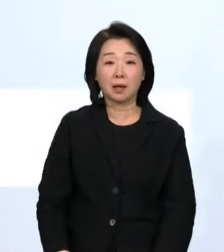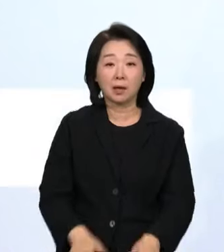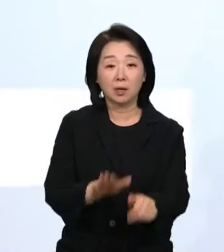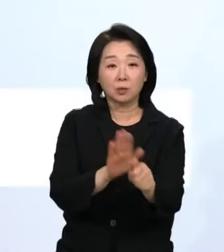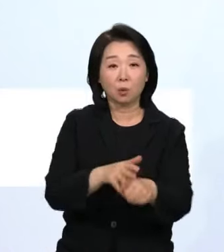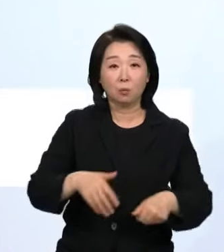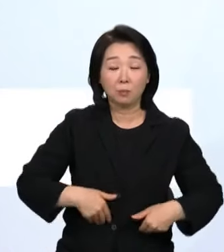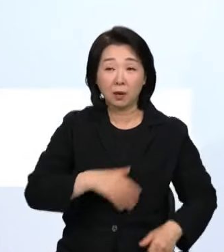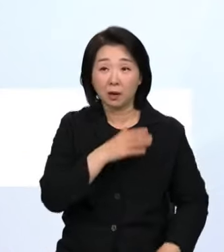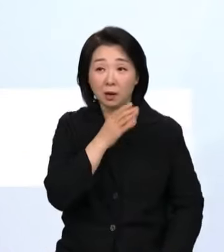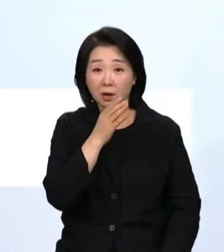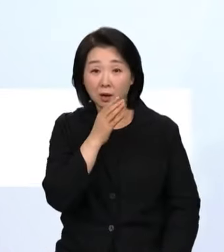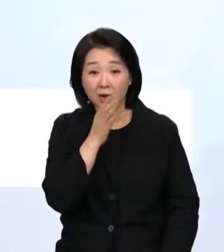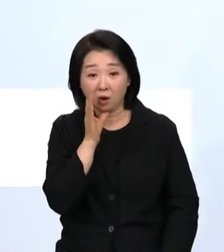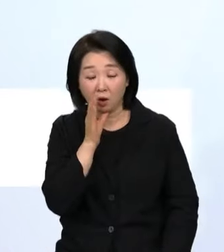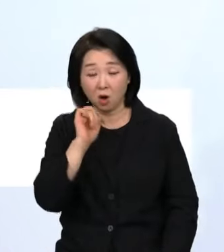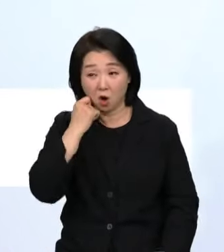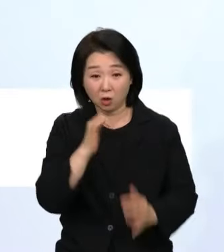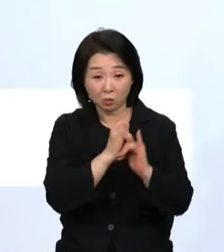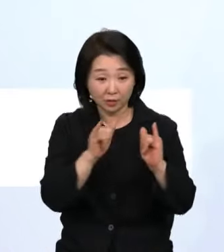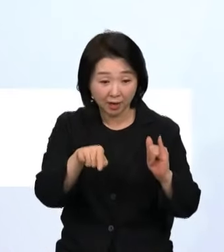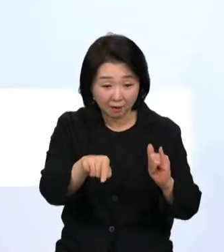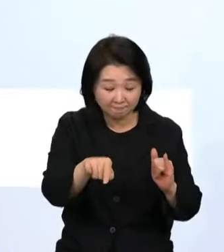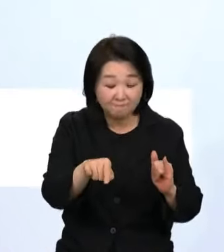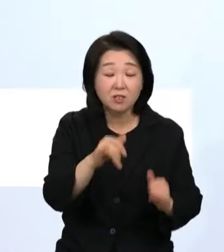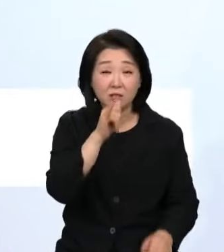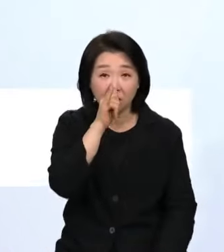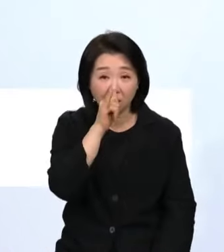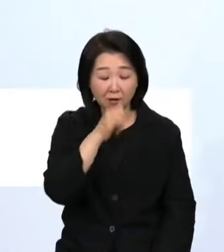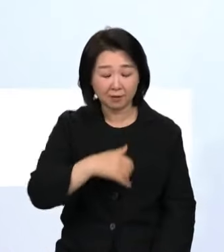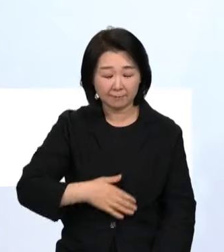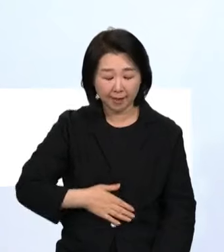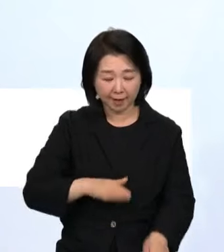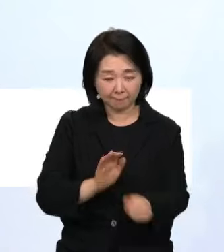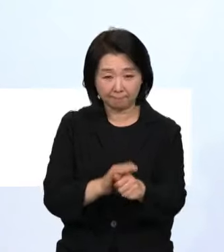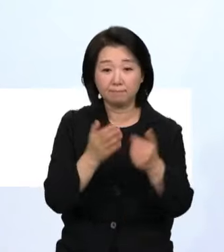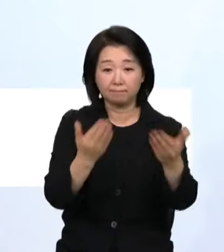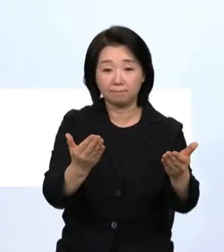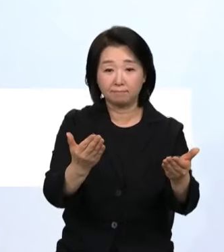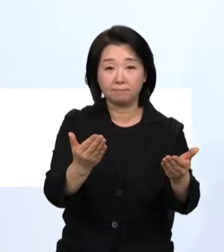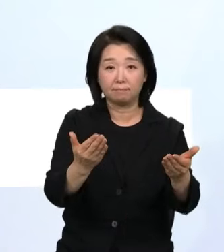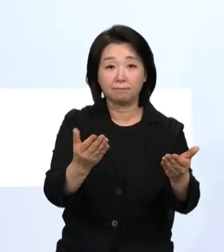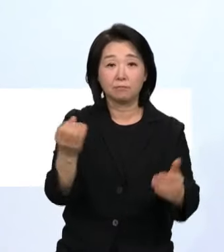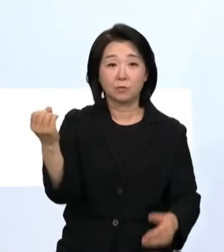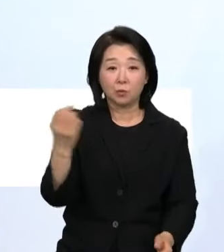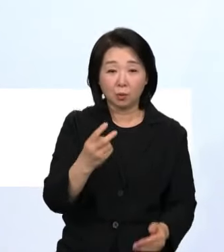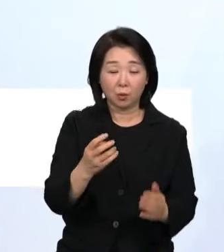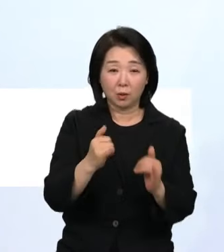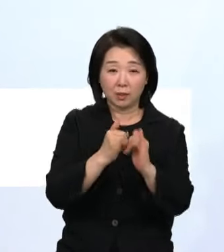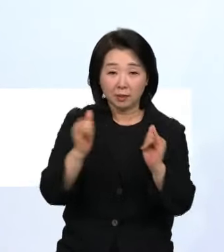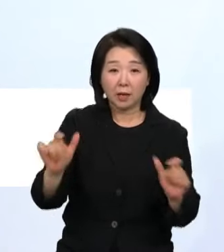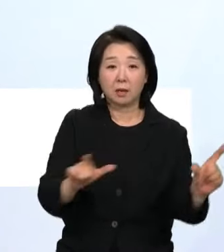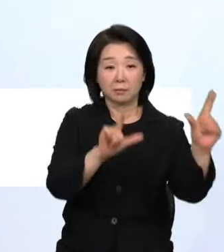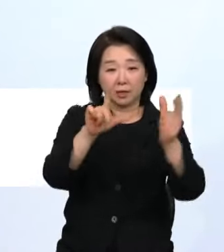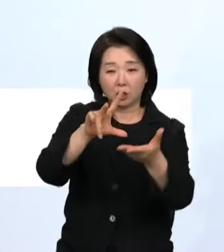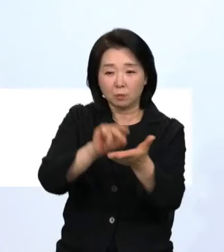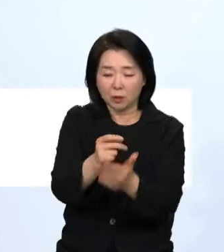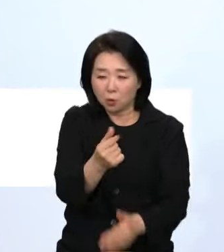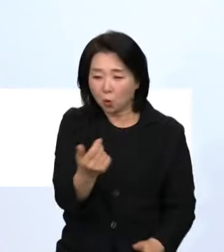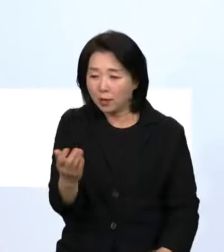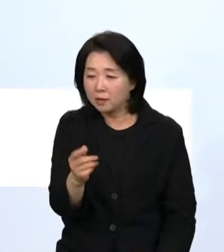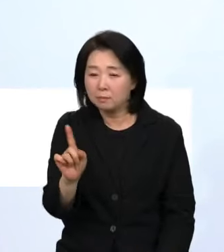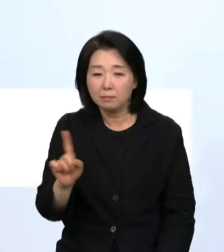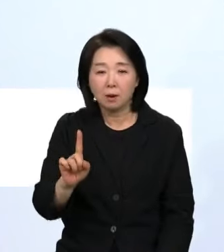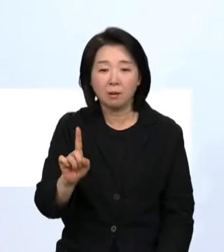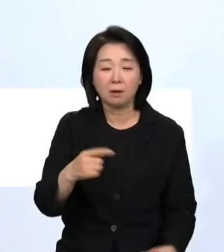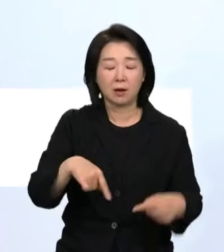했습니다 손을 더 따뜻하게 잡아드리고 민생의 작은 부분까지